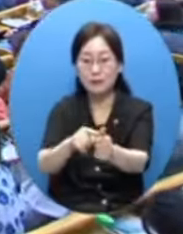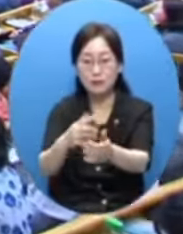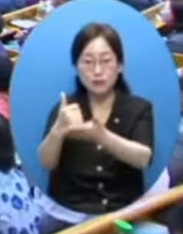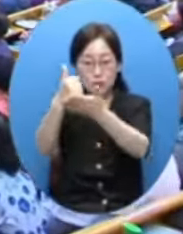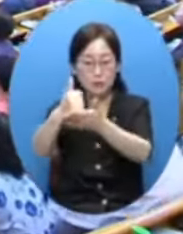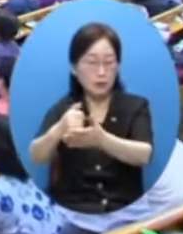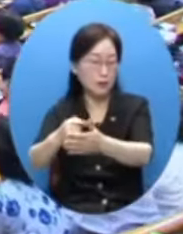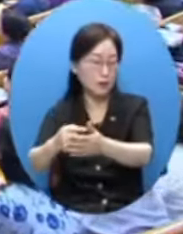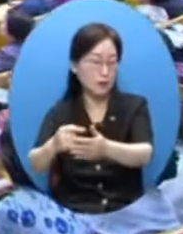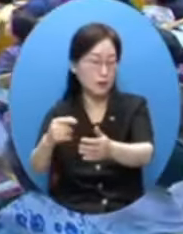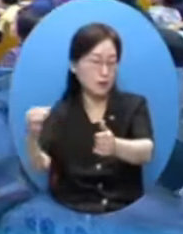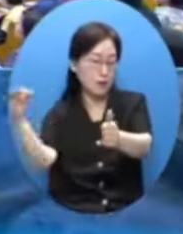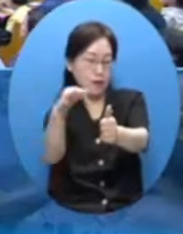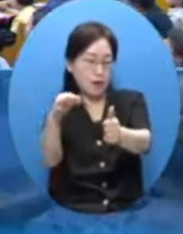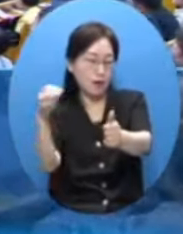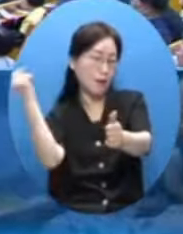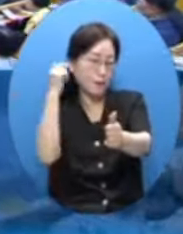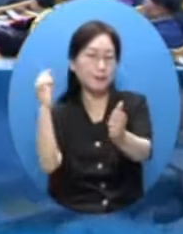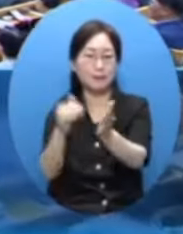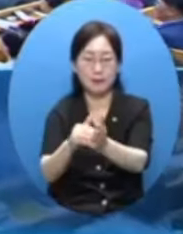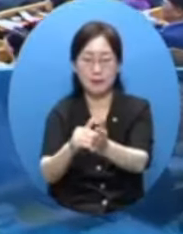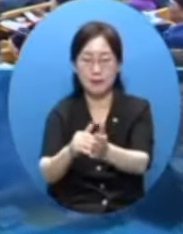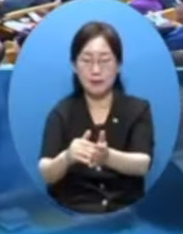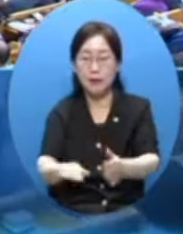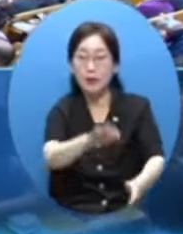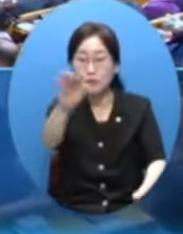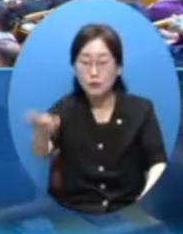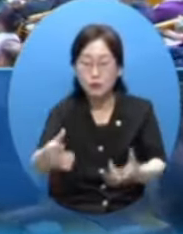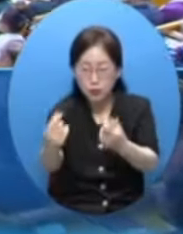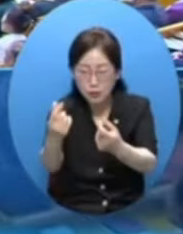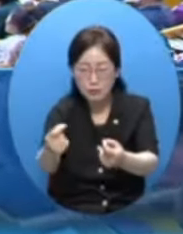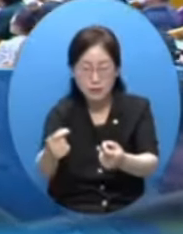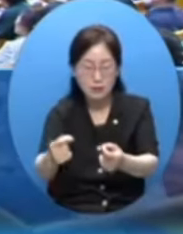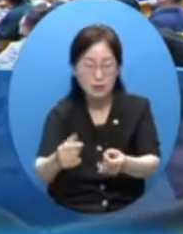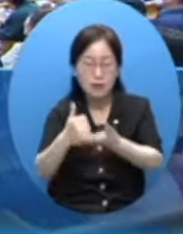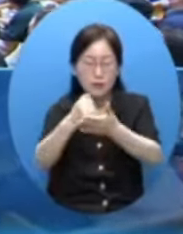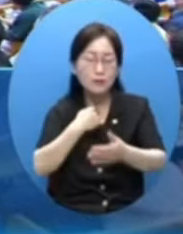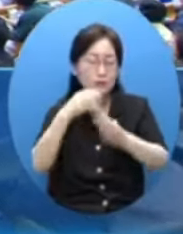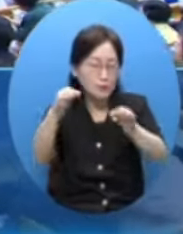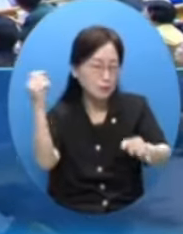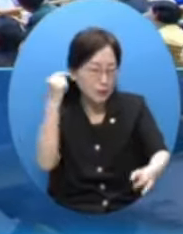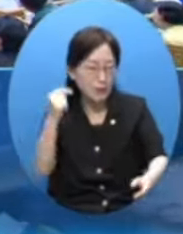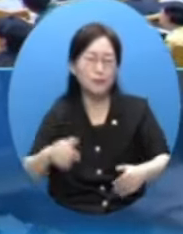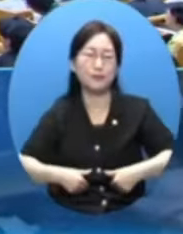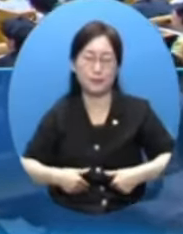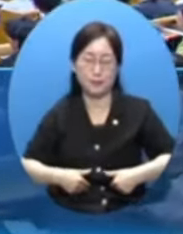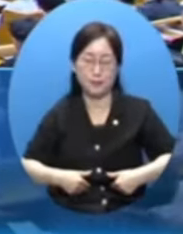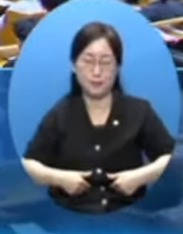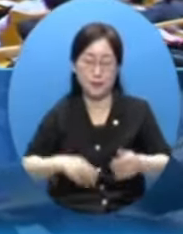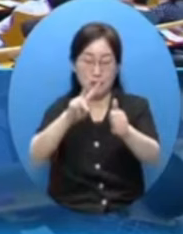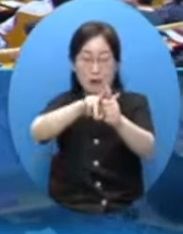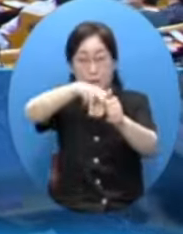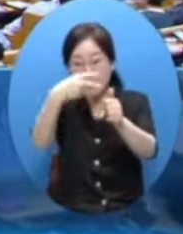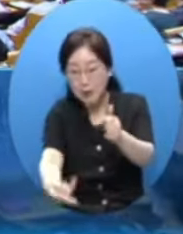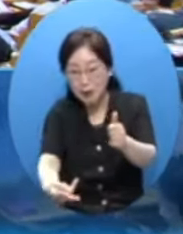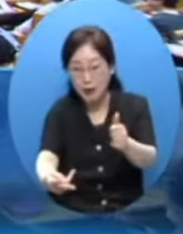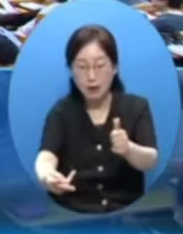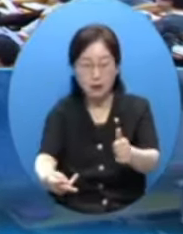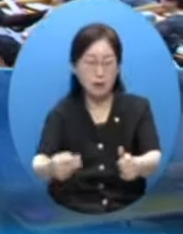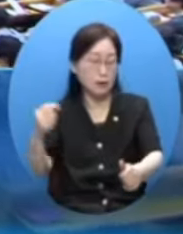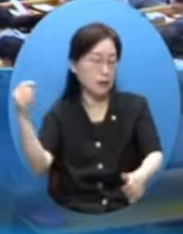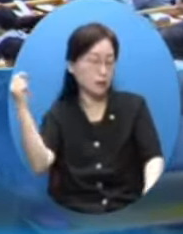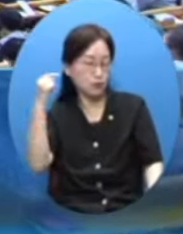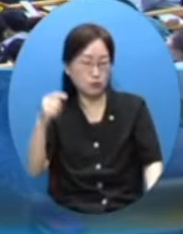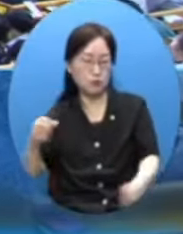듣습니다. 우리가 주님의 음성을 듣는 신앙인이 되어야 됩니다. 땅이 엎드러져 들음에 소리가 있어 이르시되 사울아